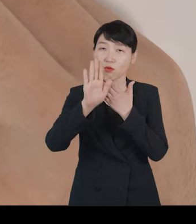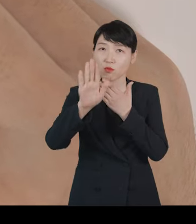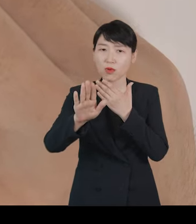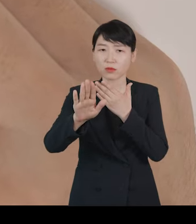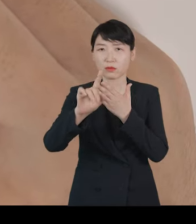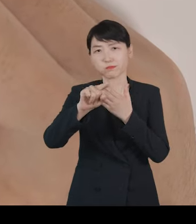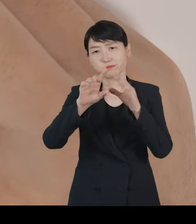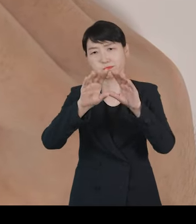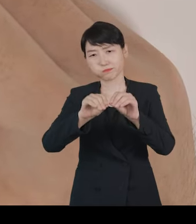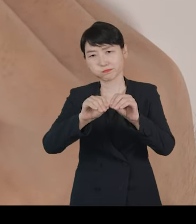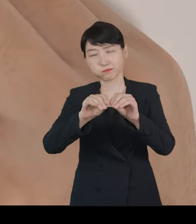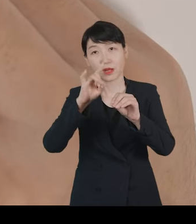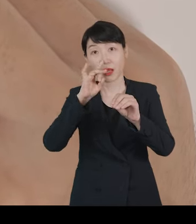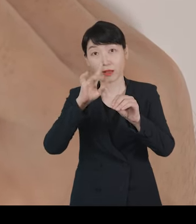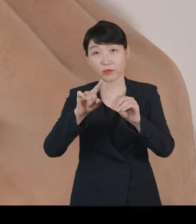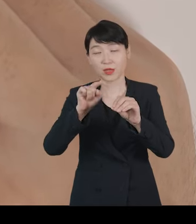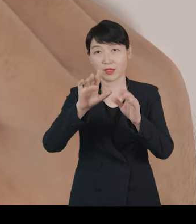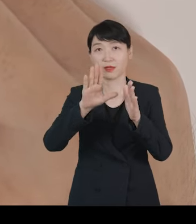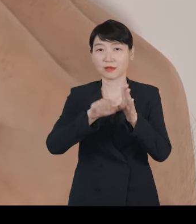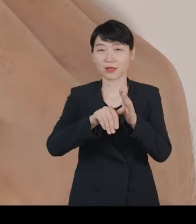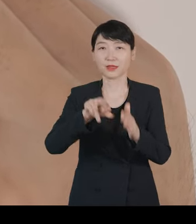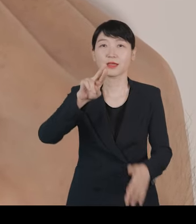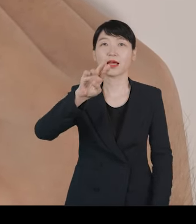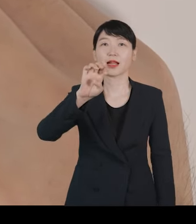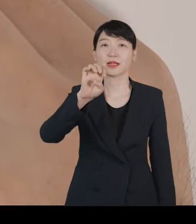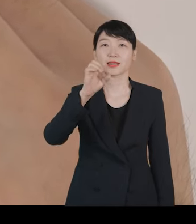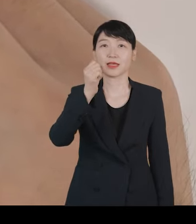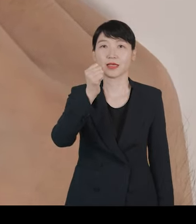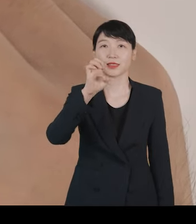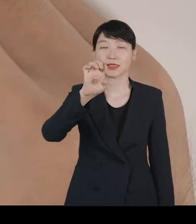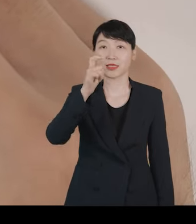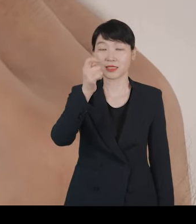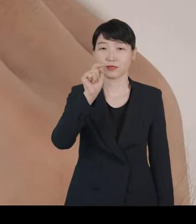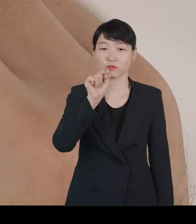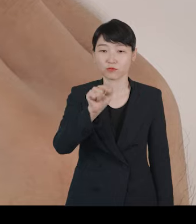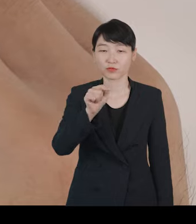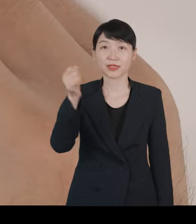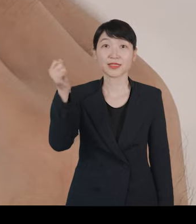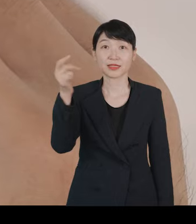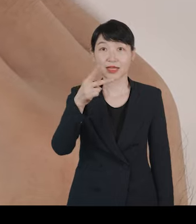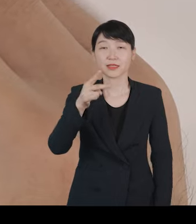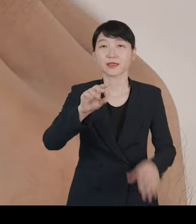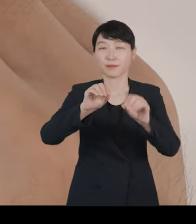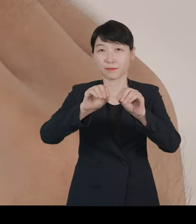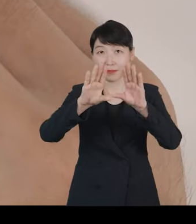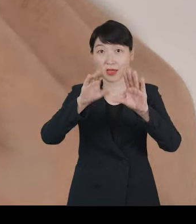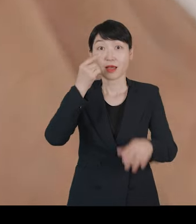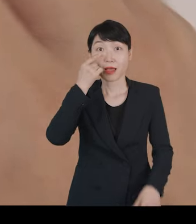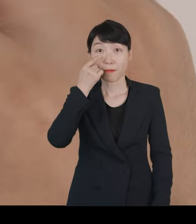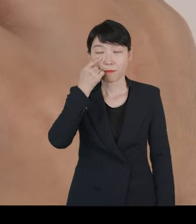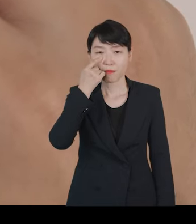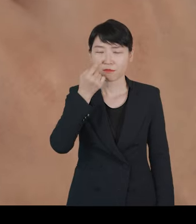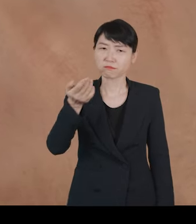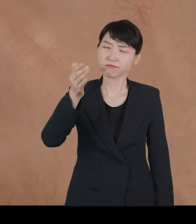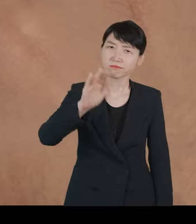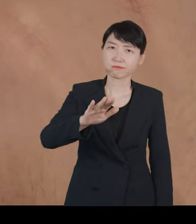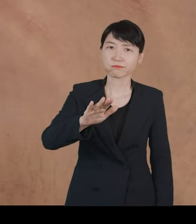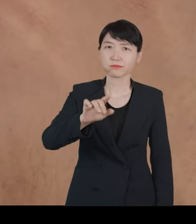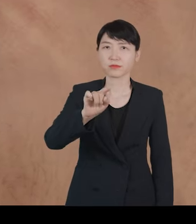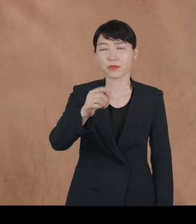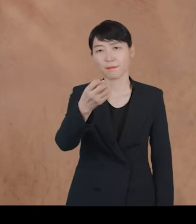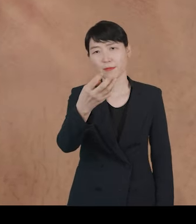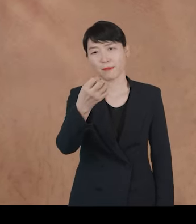교체하고 난 이후에도 기기가 작동되지 않을 경우 리셋 버튼을 눌러 센서의 재가동을 진행합니다. 이와